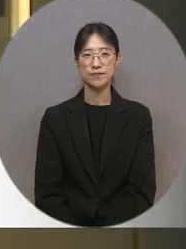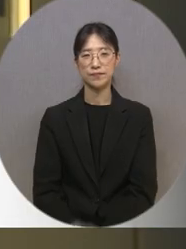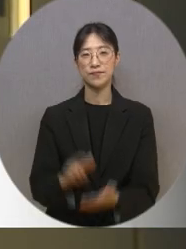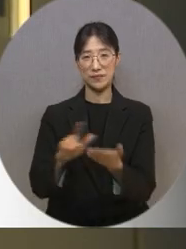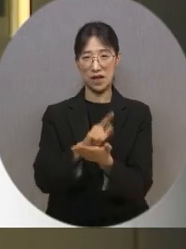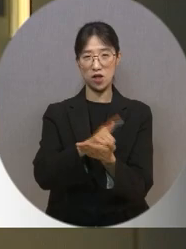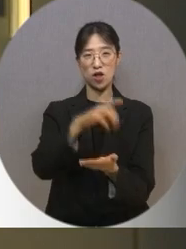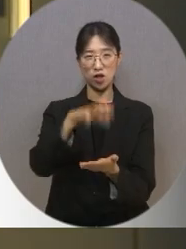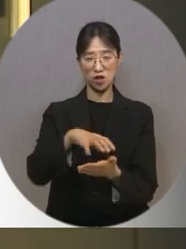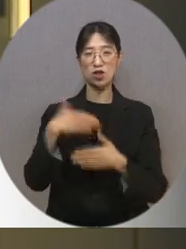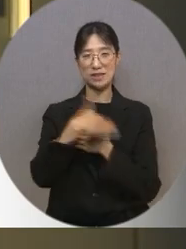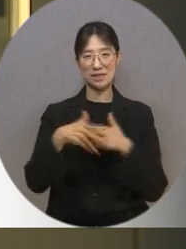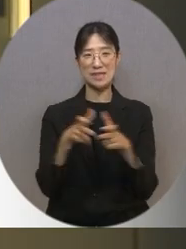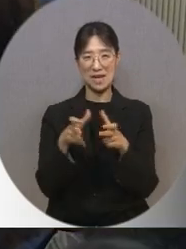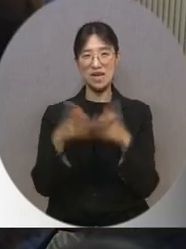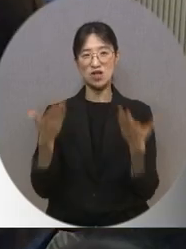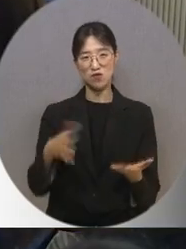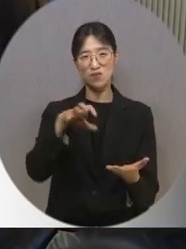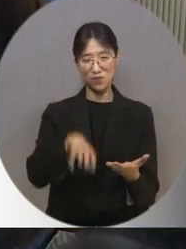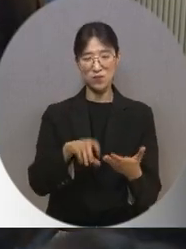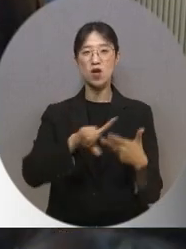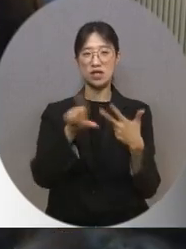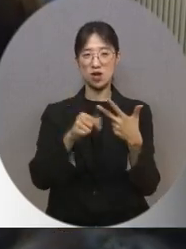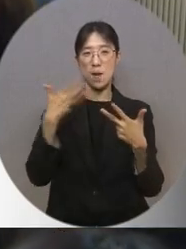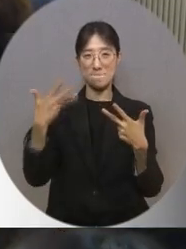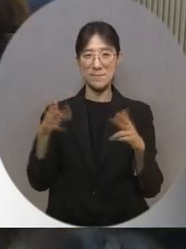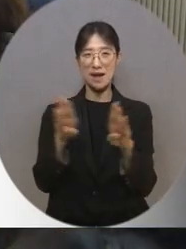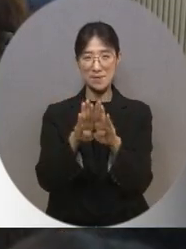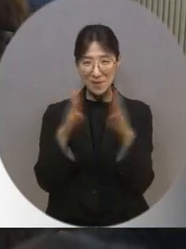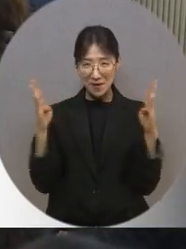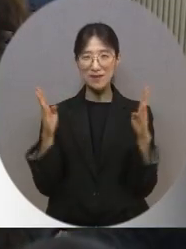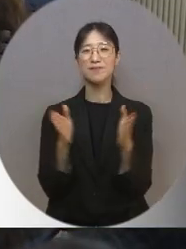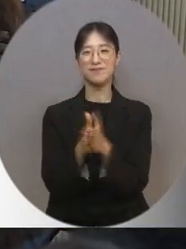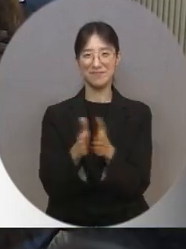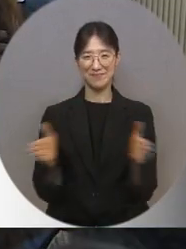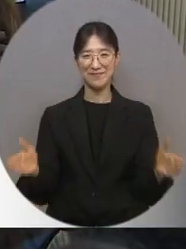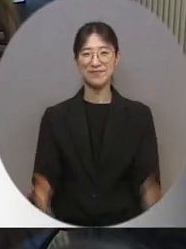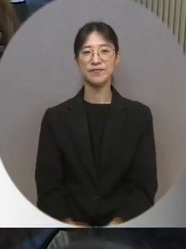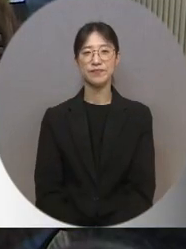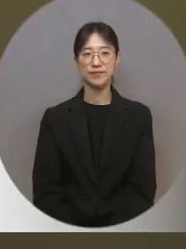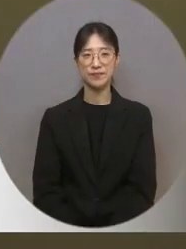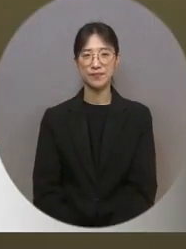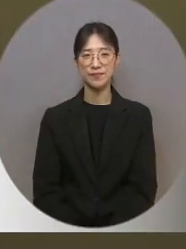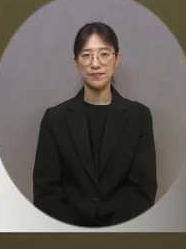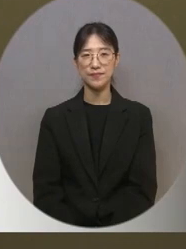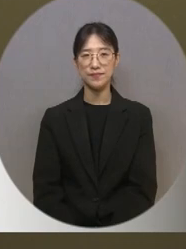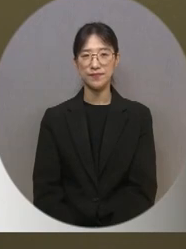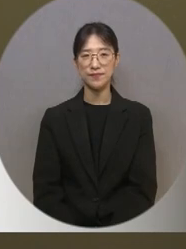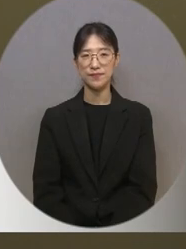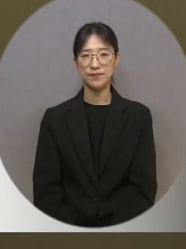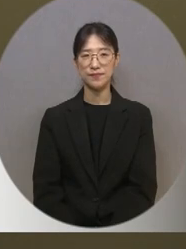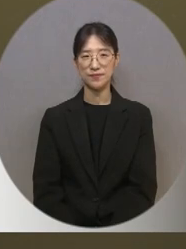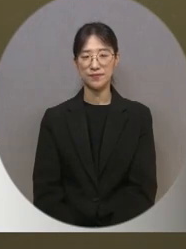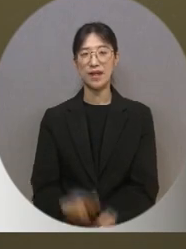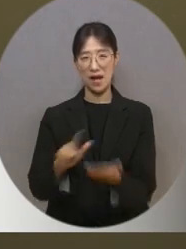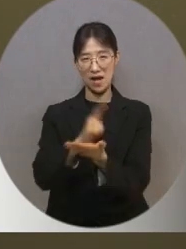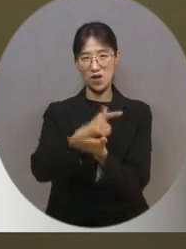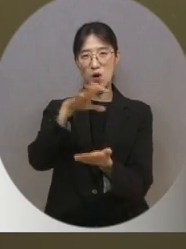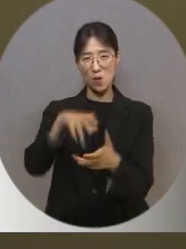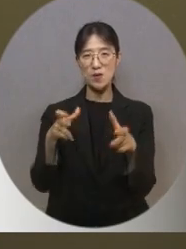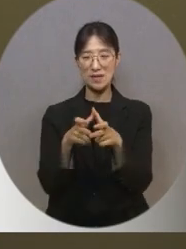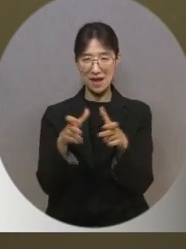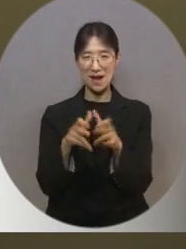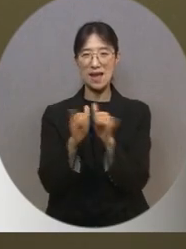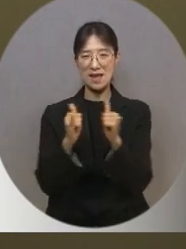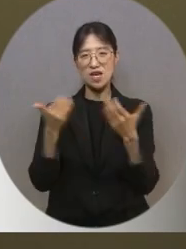강서구 지체장애인 쉼터가 지난 8일 개소식을 시작으로 문을 열었습니다. 먼저 우리 강서구의 장애인